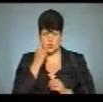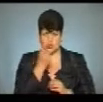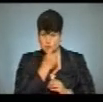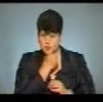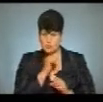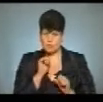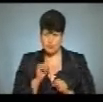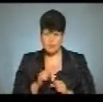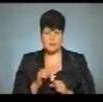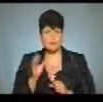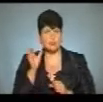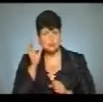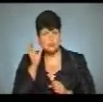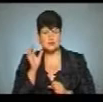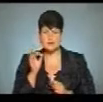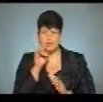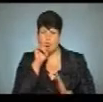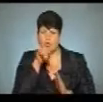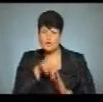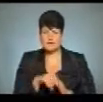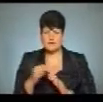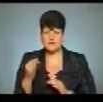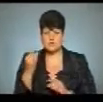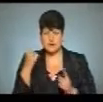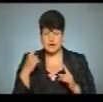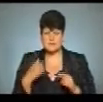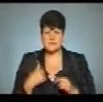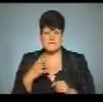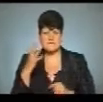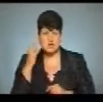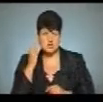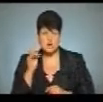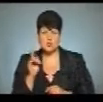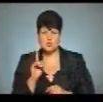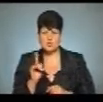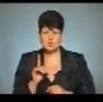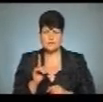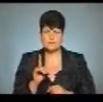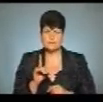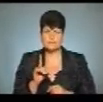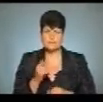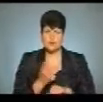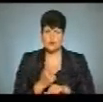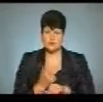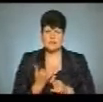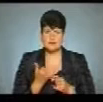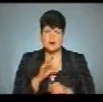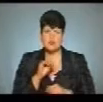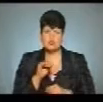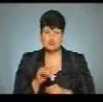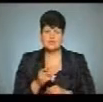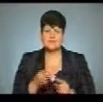вони могли послухати і проникнути в історію казки. Я вважаю, що головне для озвучки –